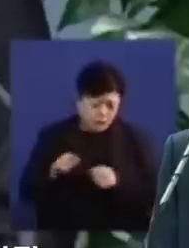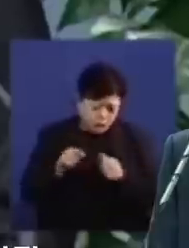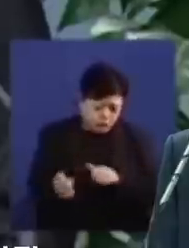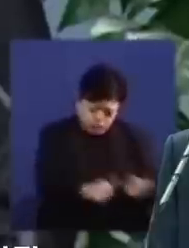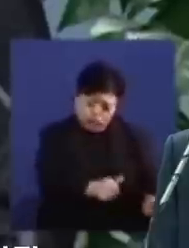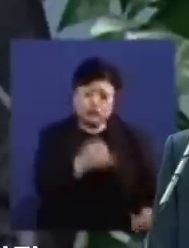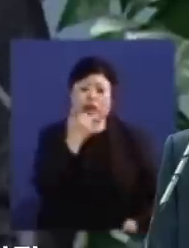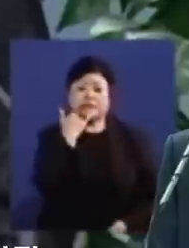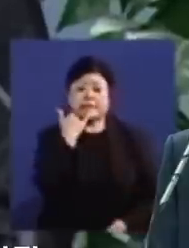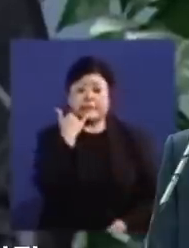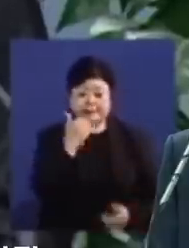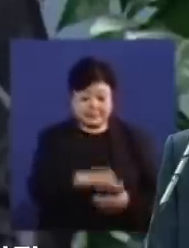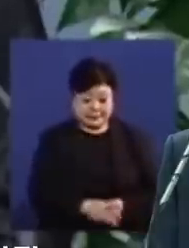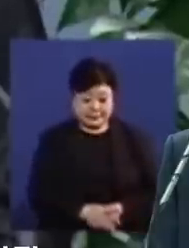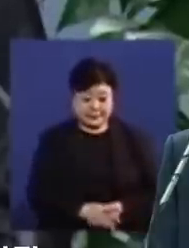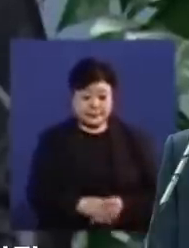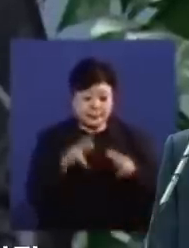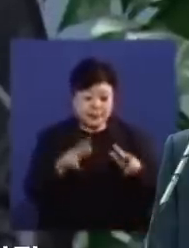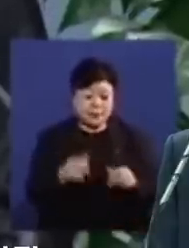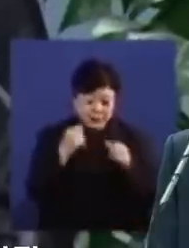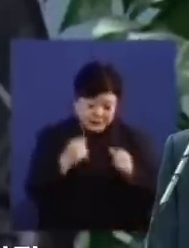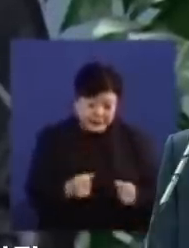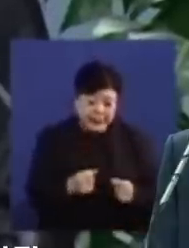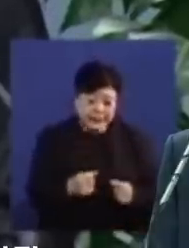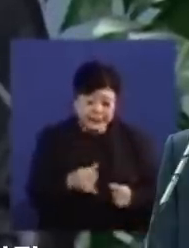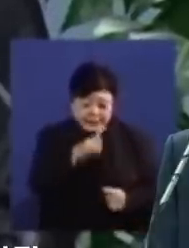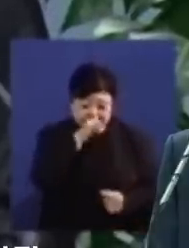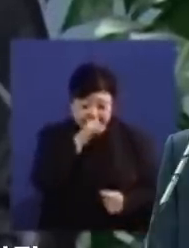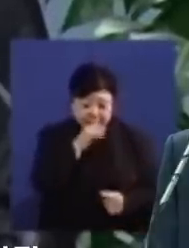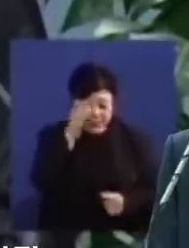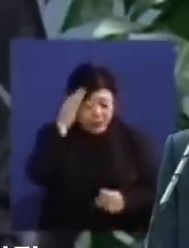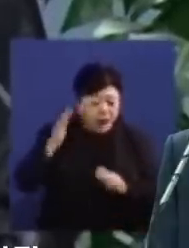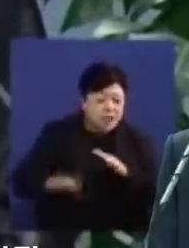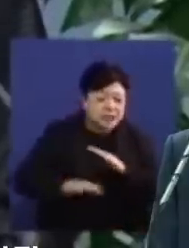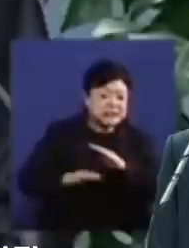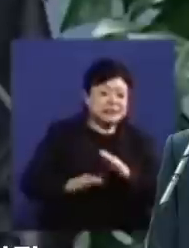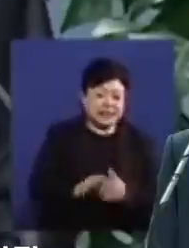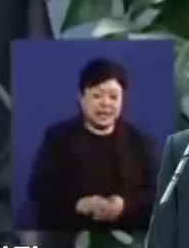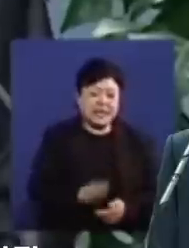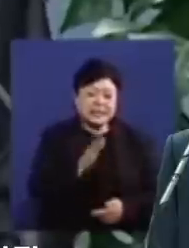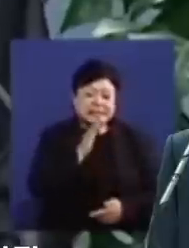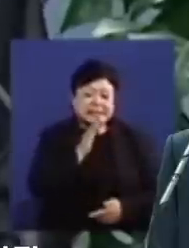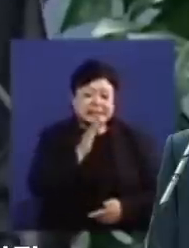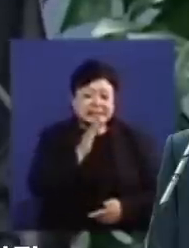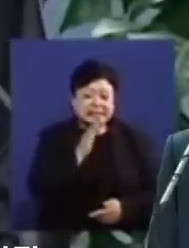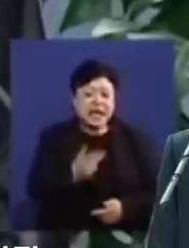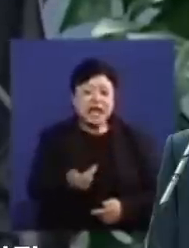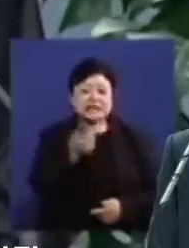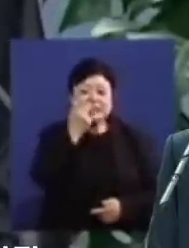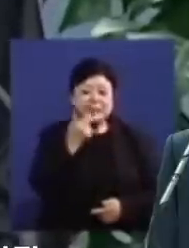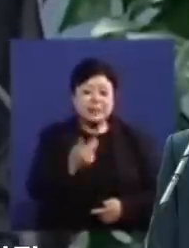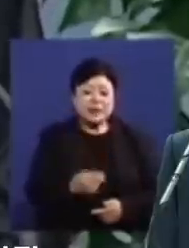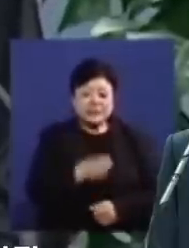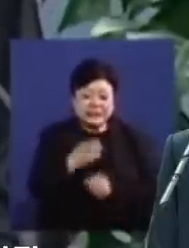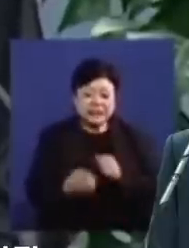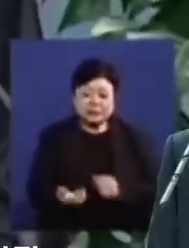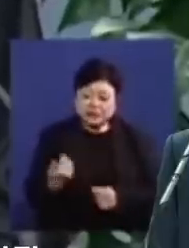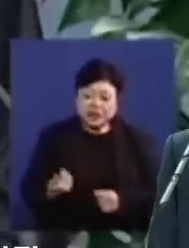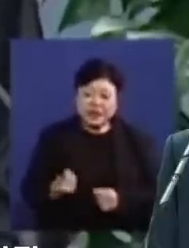좋습니다. 지금 살아있는 것은 그림자 인생이고 진짜 인생은 벌써 40년 전에